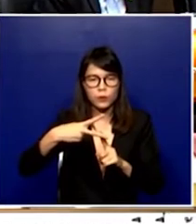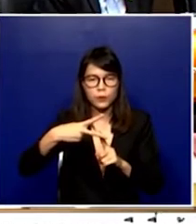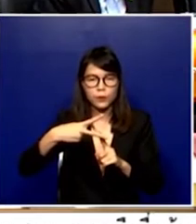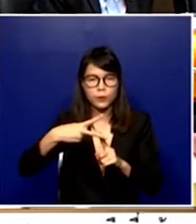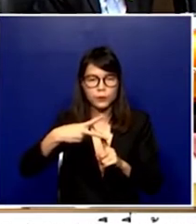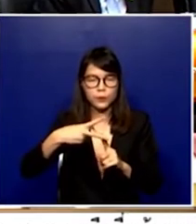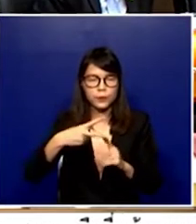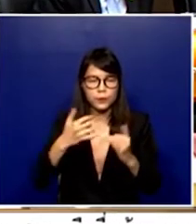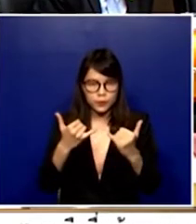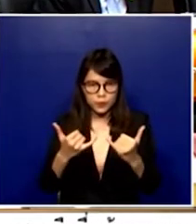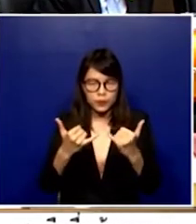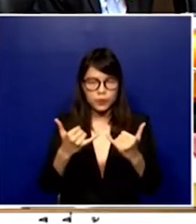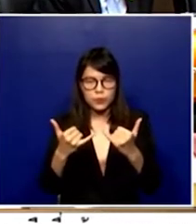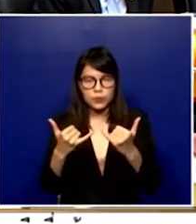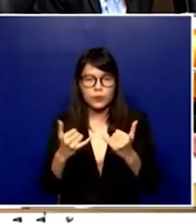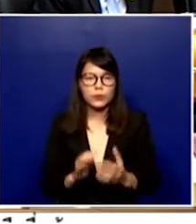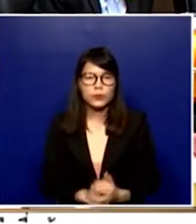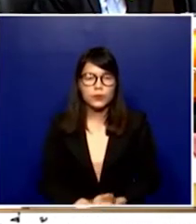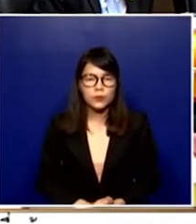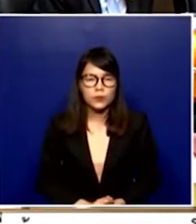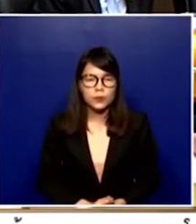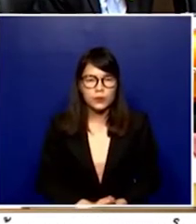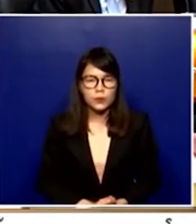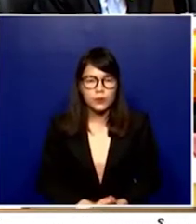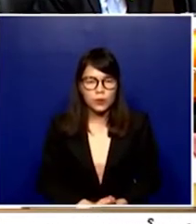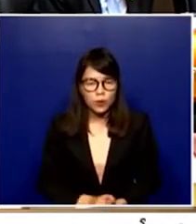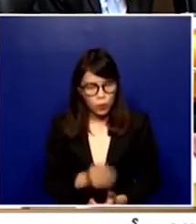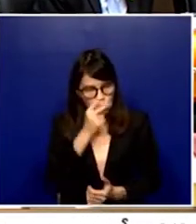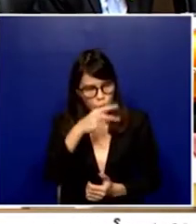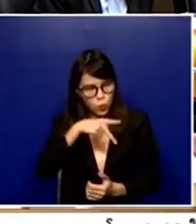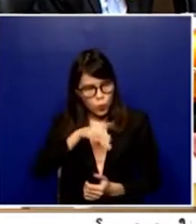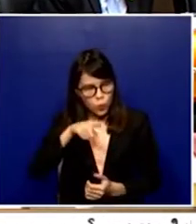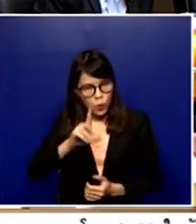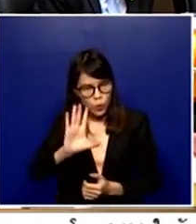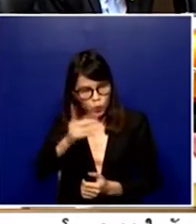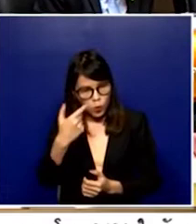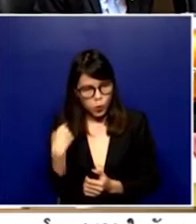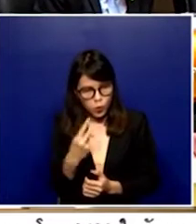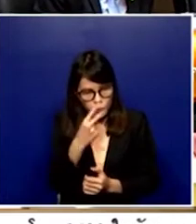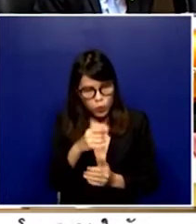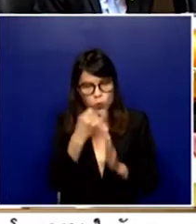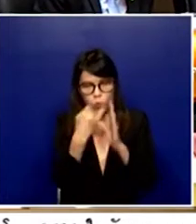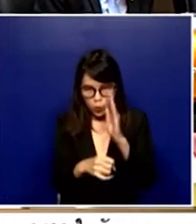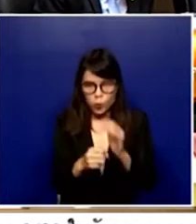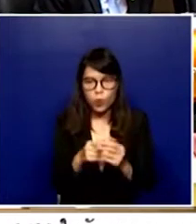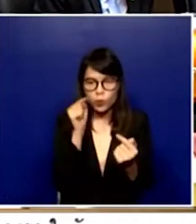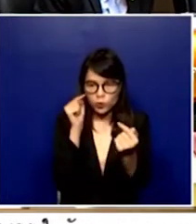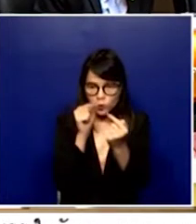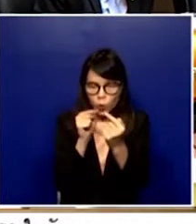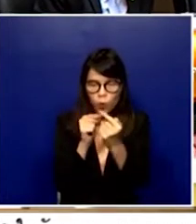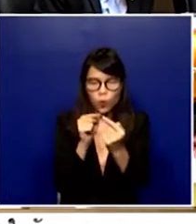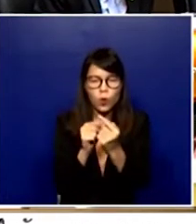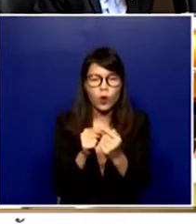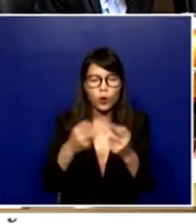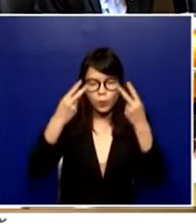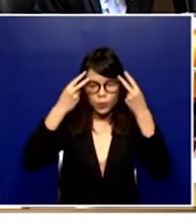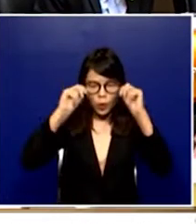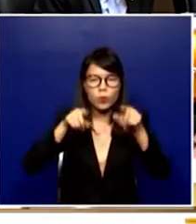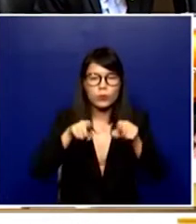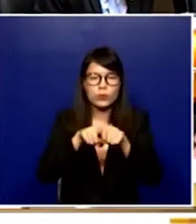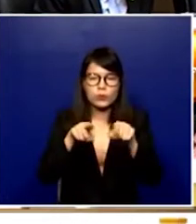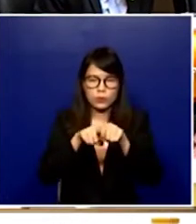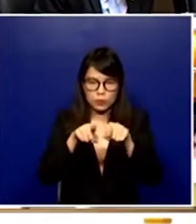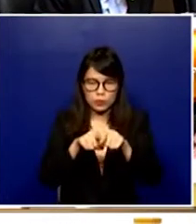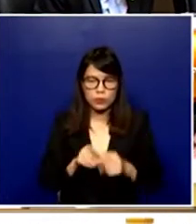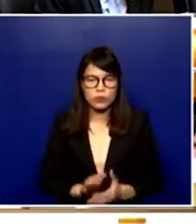ที่เห็นคำชี้มลความผิของปปช.เพรมันตรงกับนายกรัฐมัตีในปเดนเดีวกันตอน